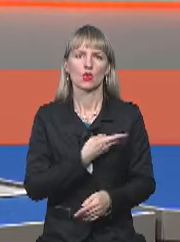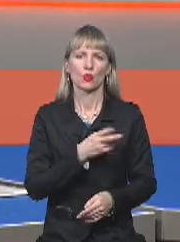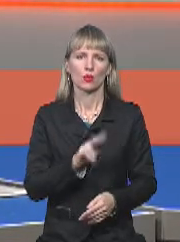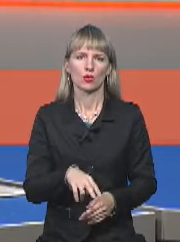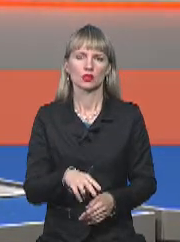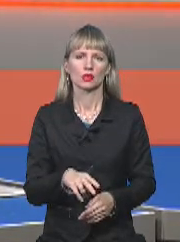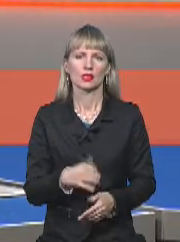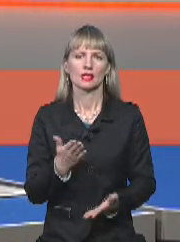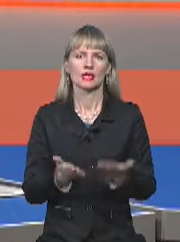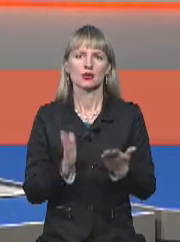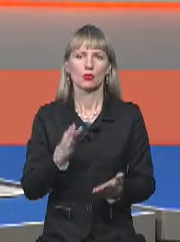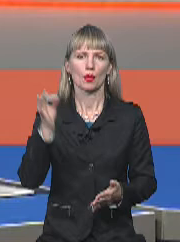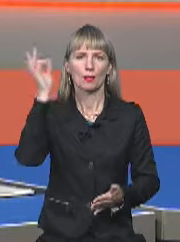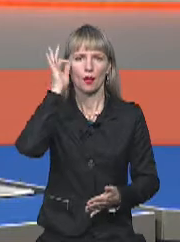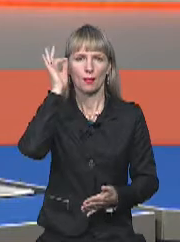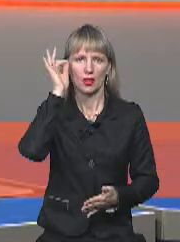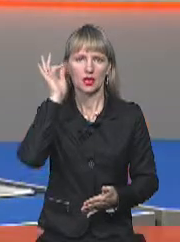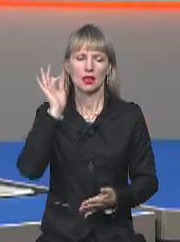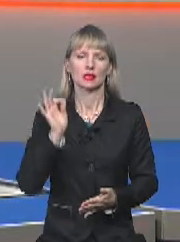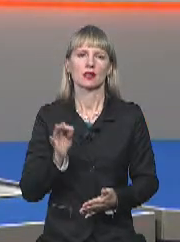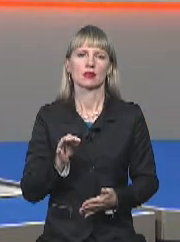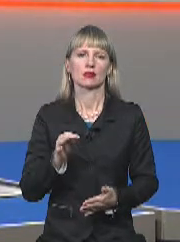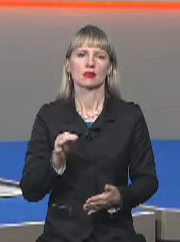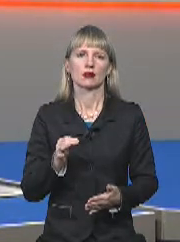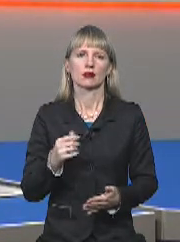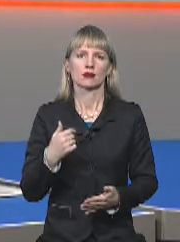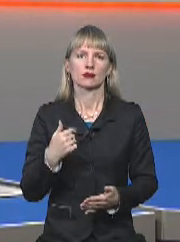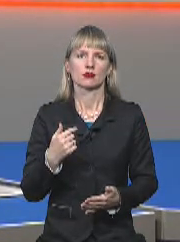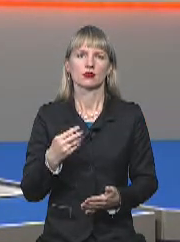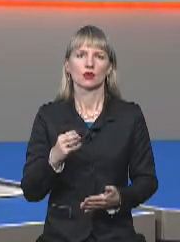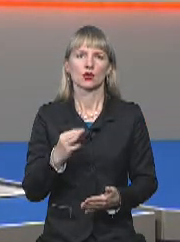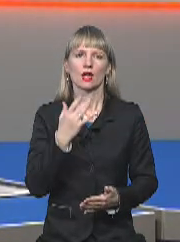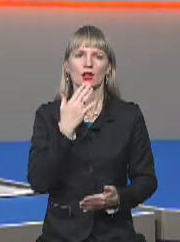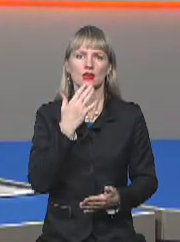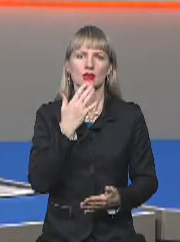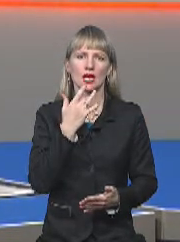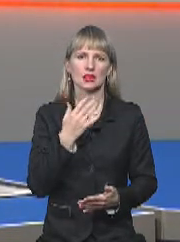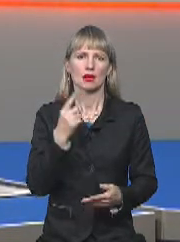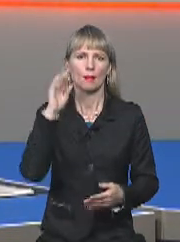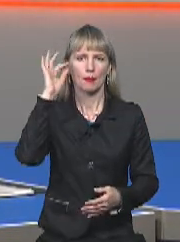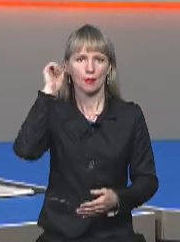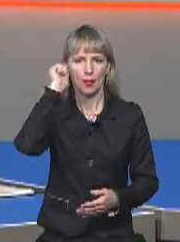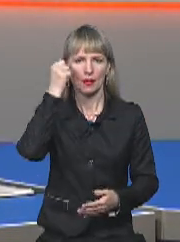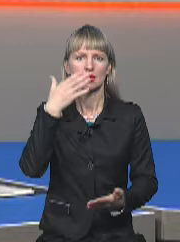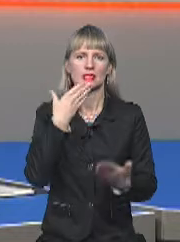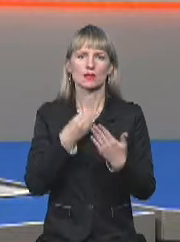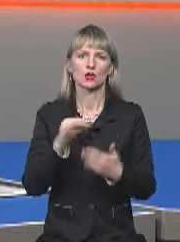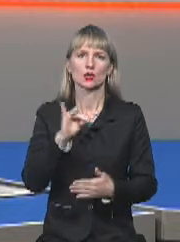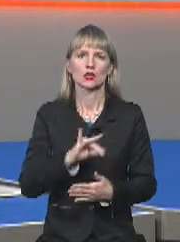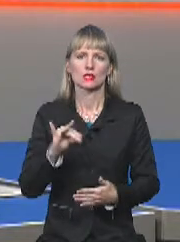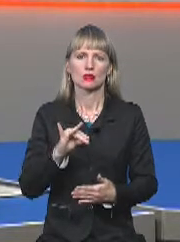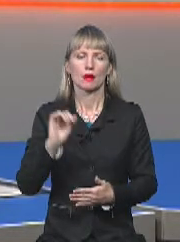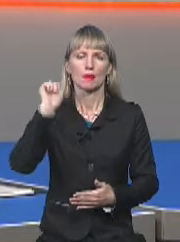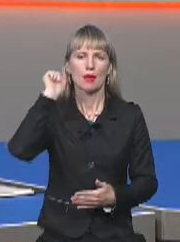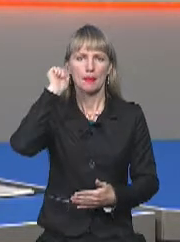загиблих, якщо ми будемо пам'ятати, розумієте, якщо нація пам'ятає свою історію, якщо вона пам'ятає, то